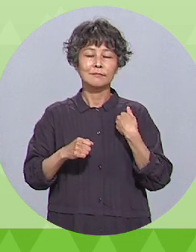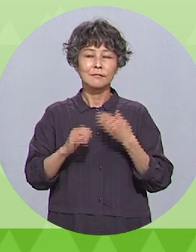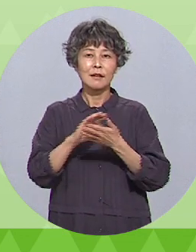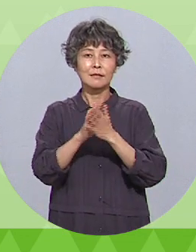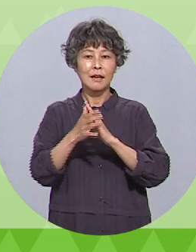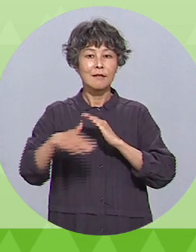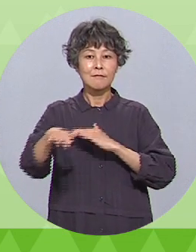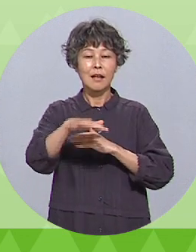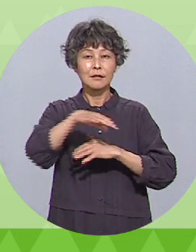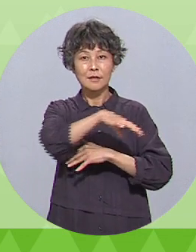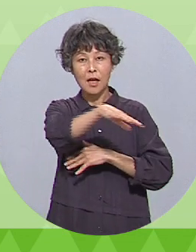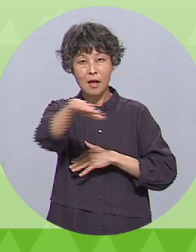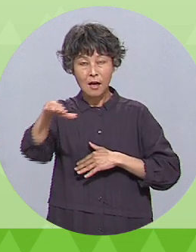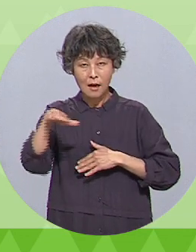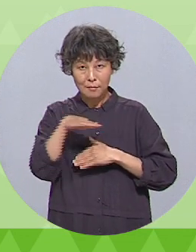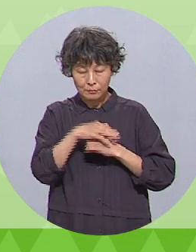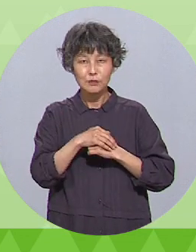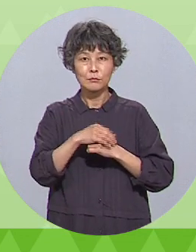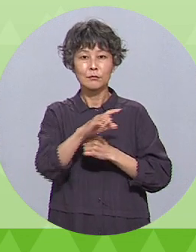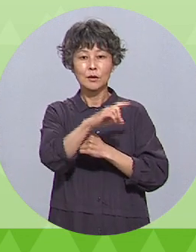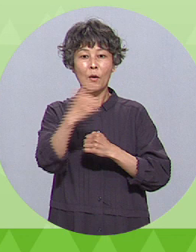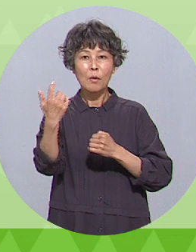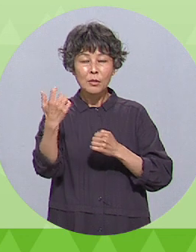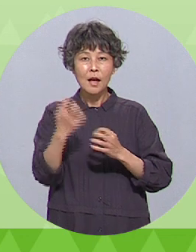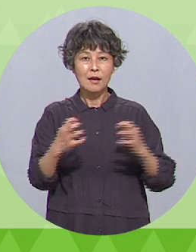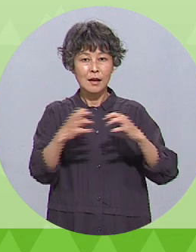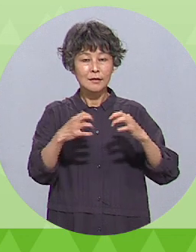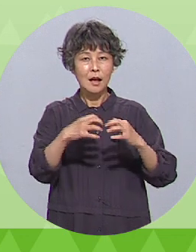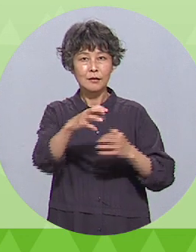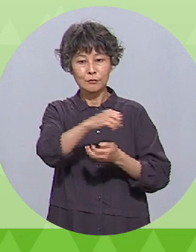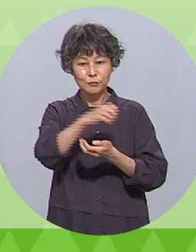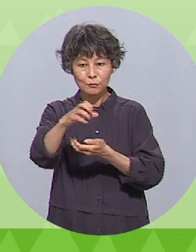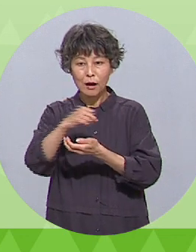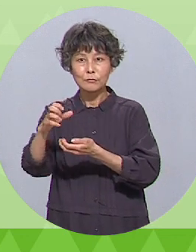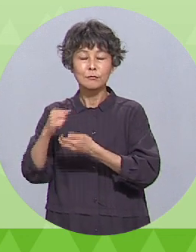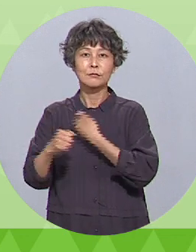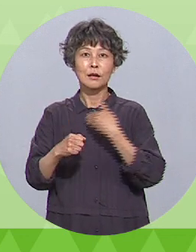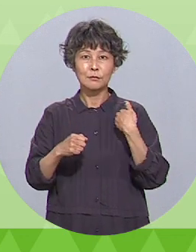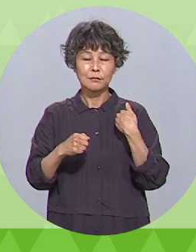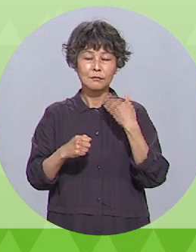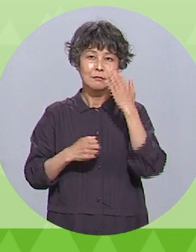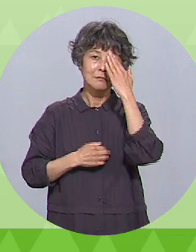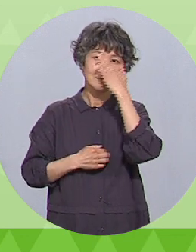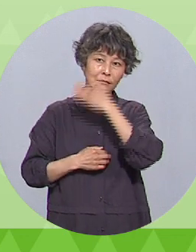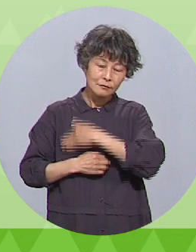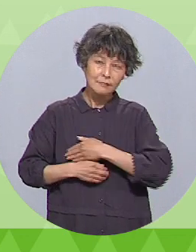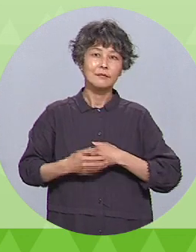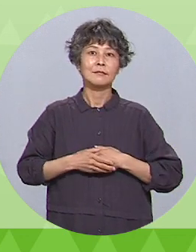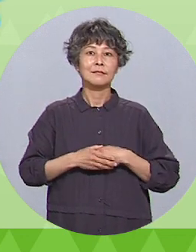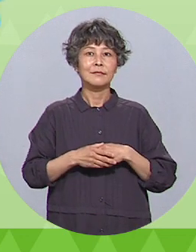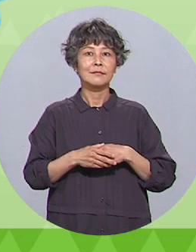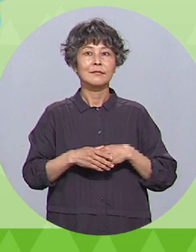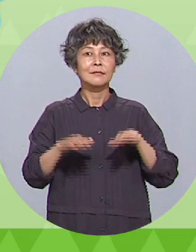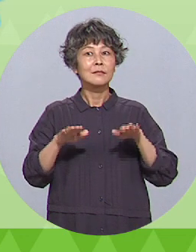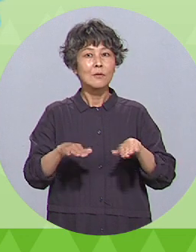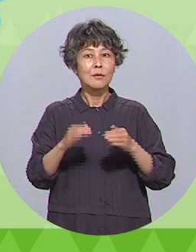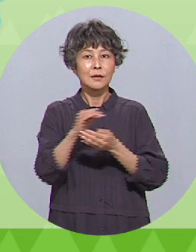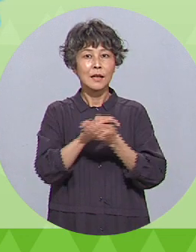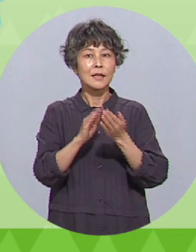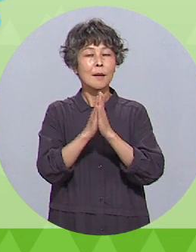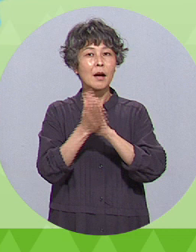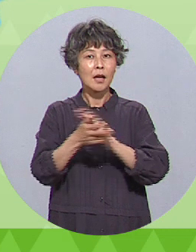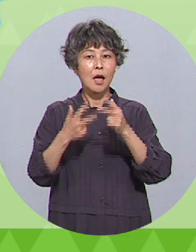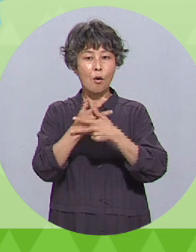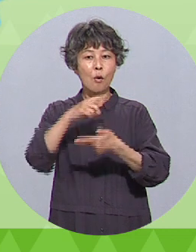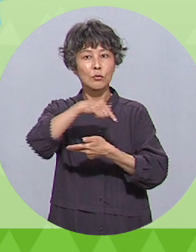内全域で結構まんべんなくいろんなところで野菜採れるんですね。 そうなんです。今回はそんな埼玉県